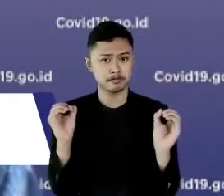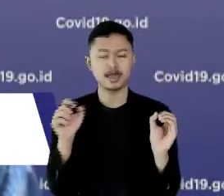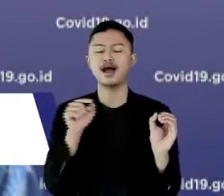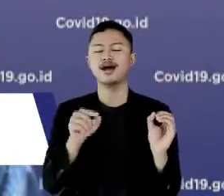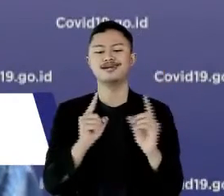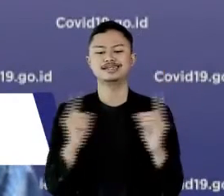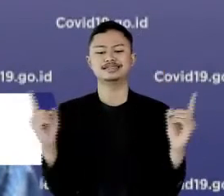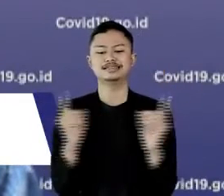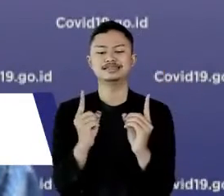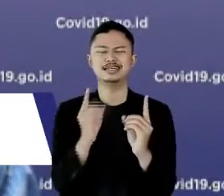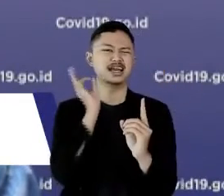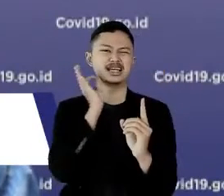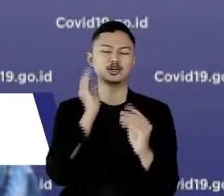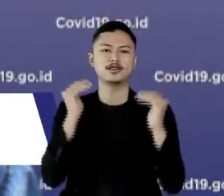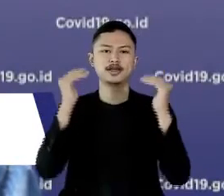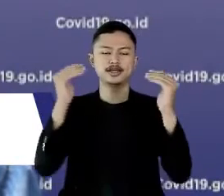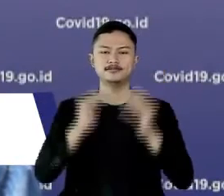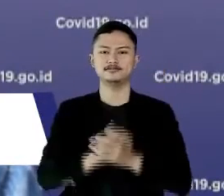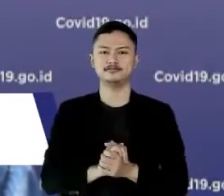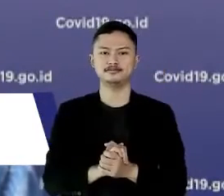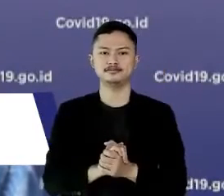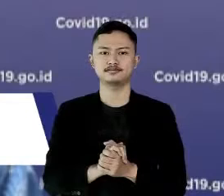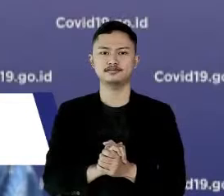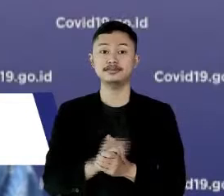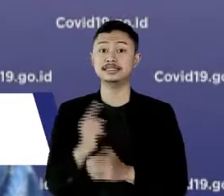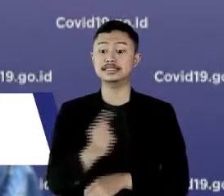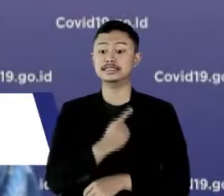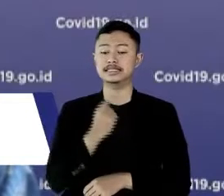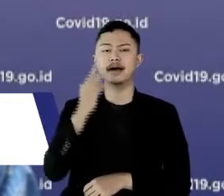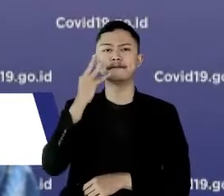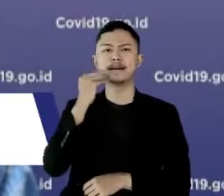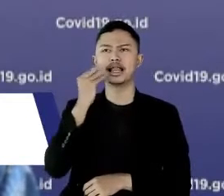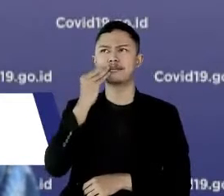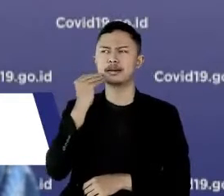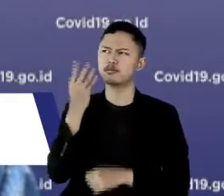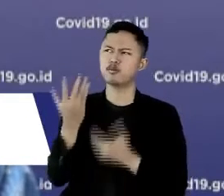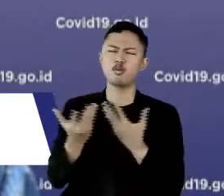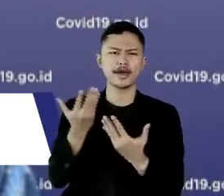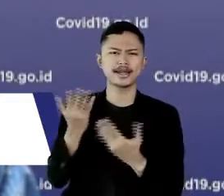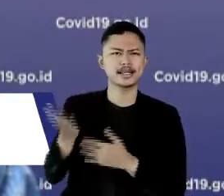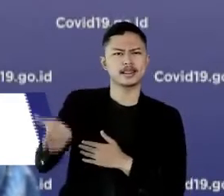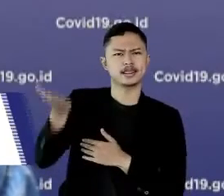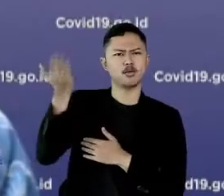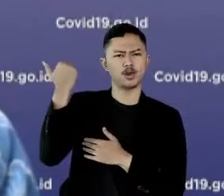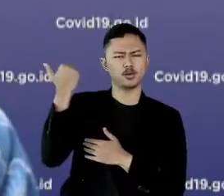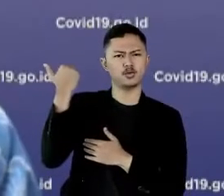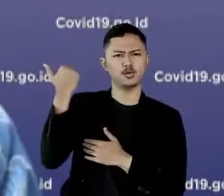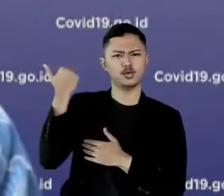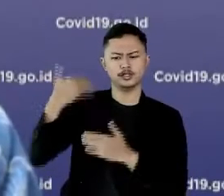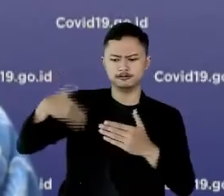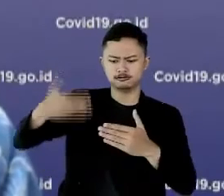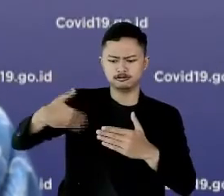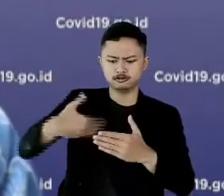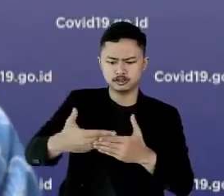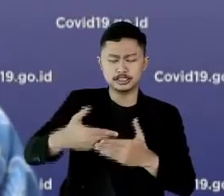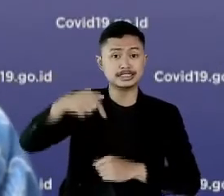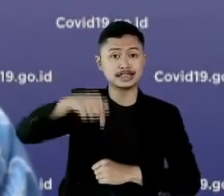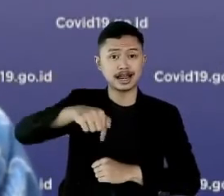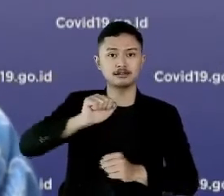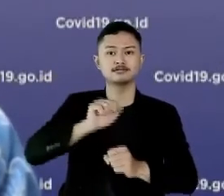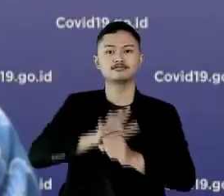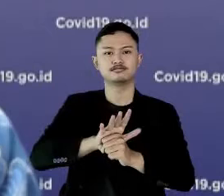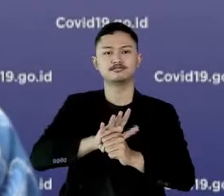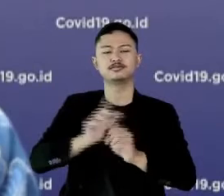kan pengalaman kita dari tahun lalu ya, selama setahun lebih pandemi ini, selalu kalau